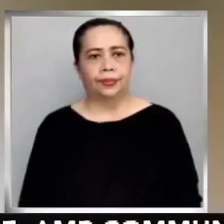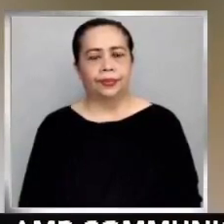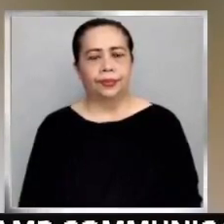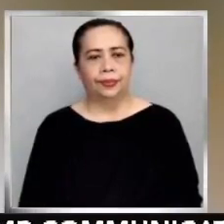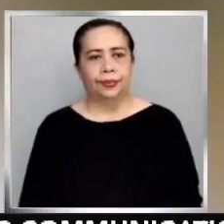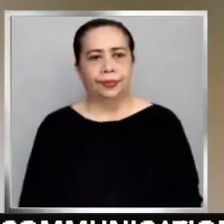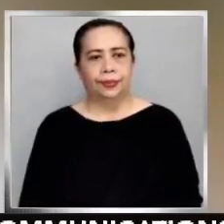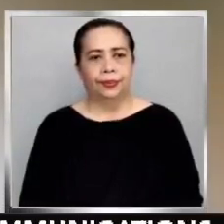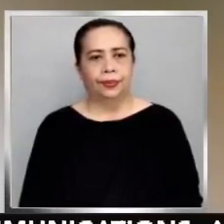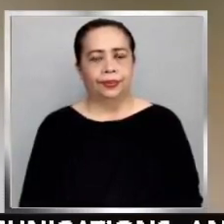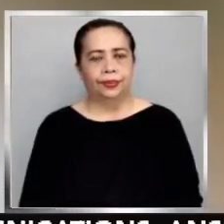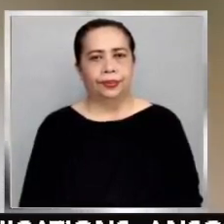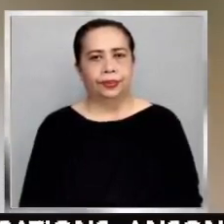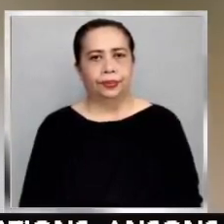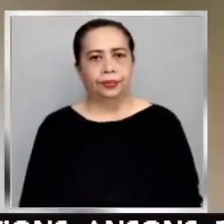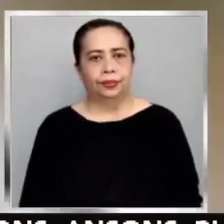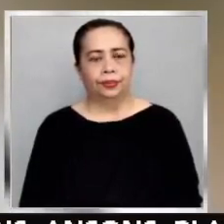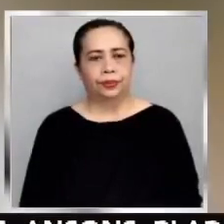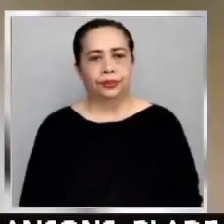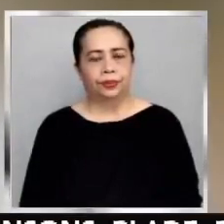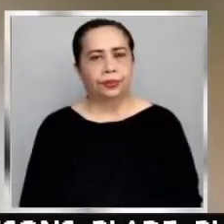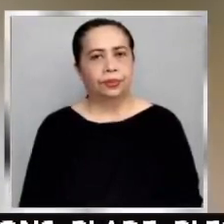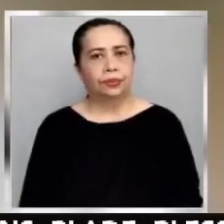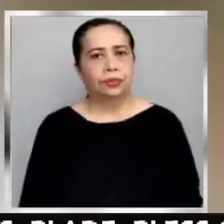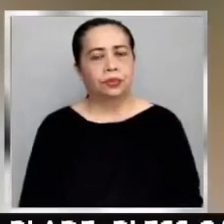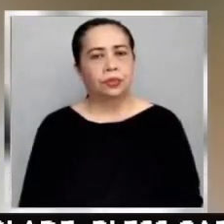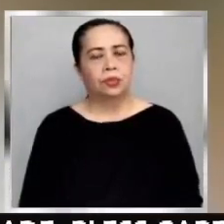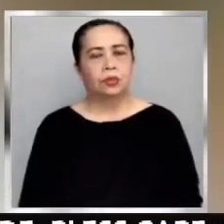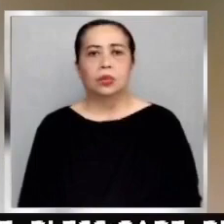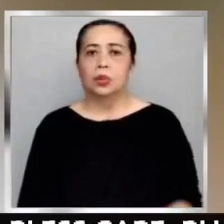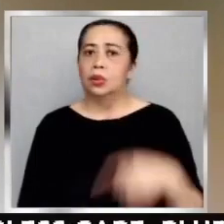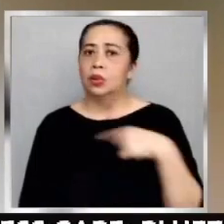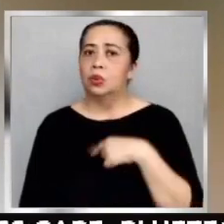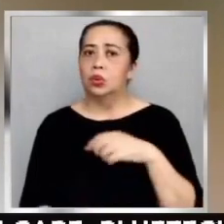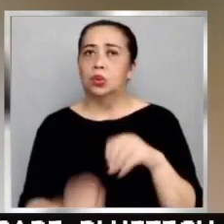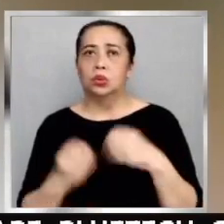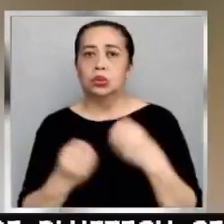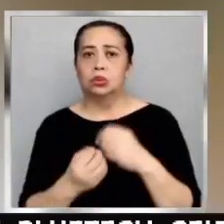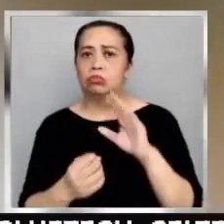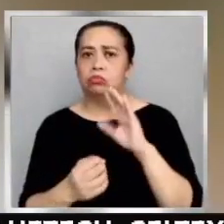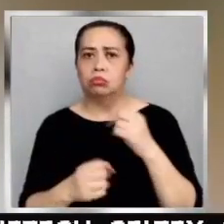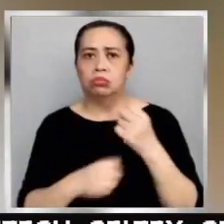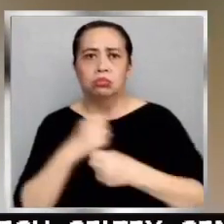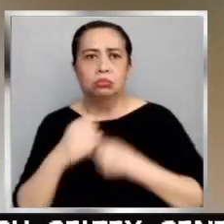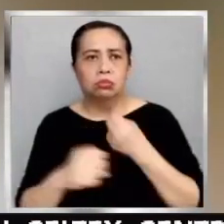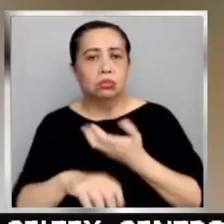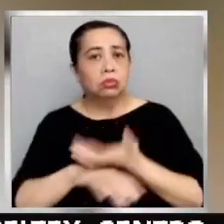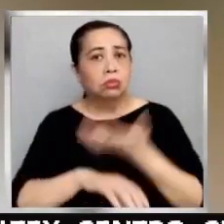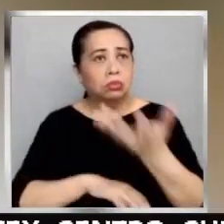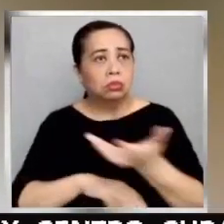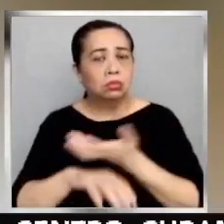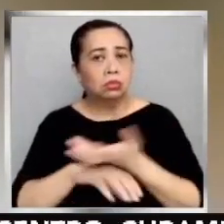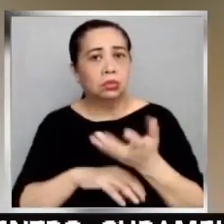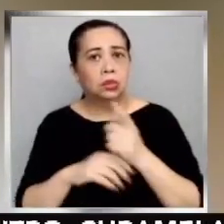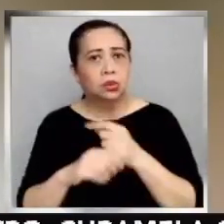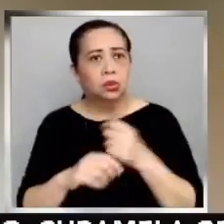We are not tolerating any unlawful acts with our organization. Itong mga pagpapahirap at talagang